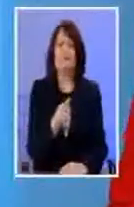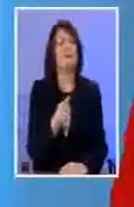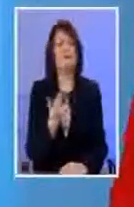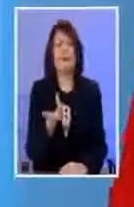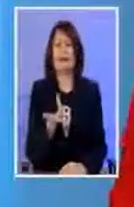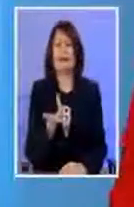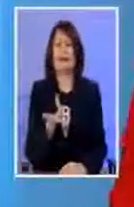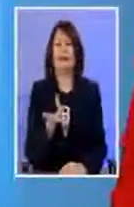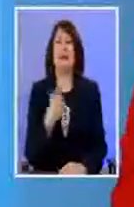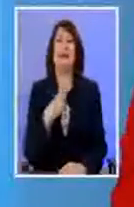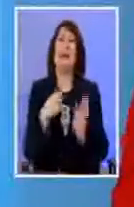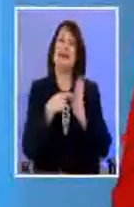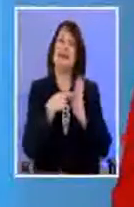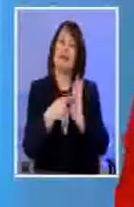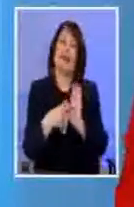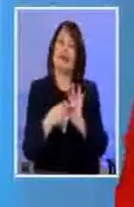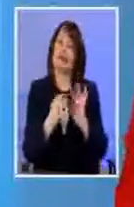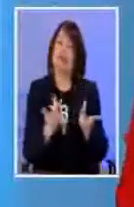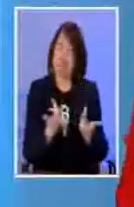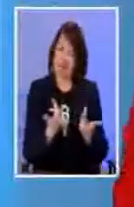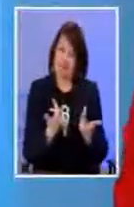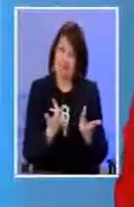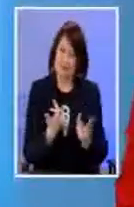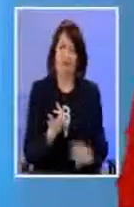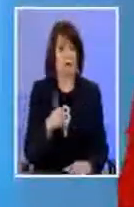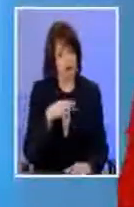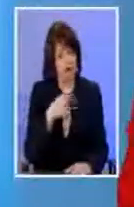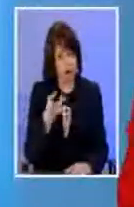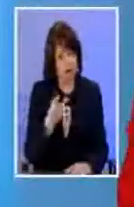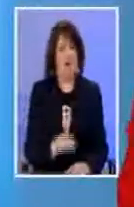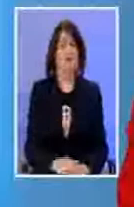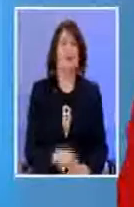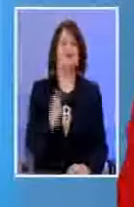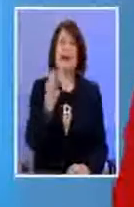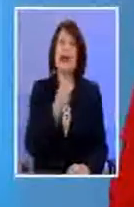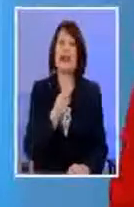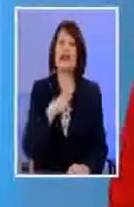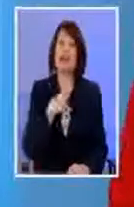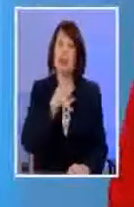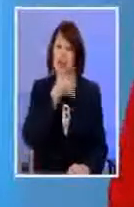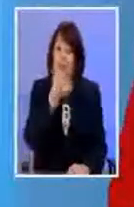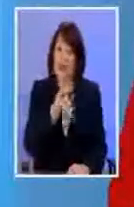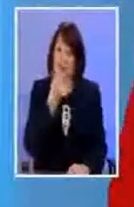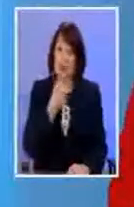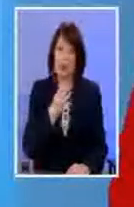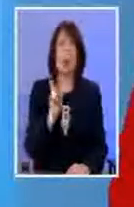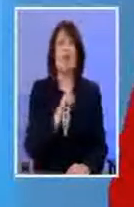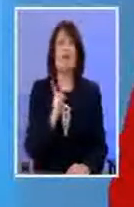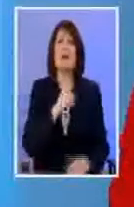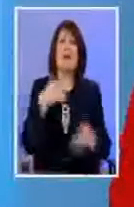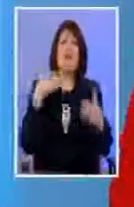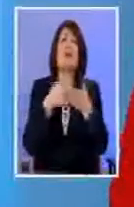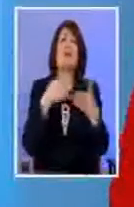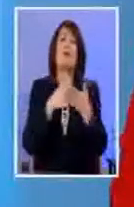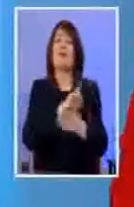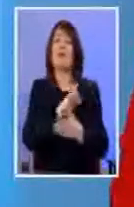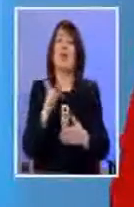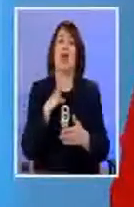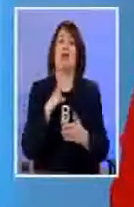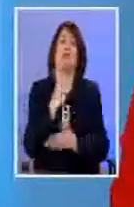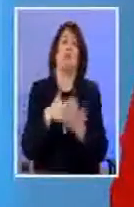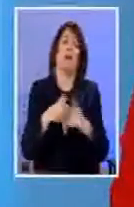το μήνυμα που θέλετε να περάσετε και πολύ καλά. Λέτε, θέλω να τονίσω ότι η άρση των κάθε φύσεως εμποδίων για τα άτομα